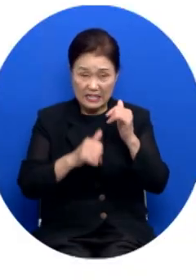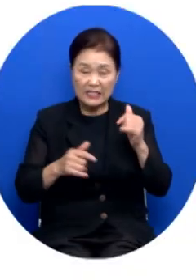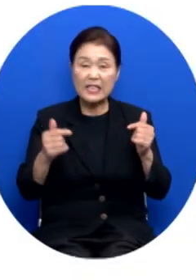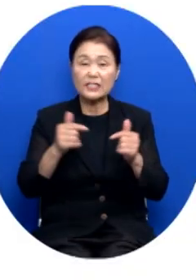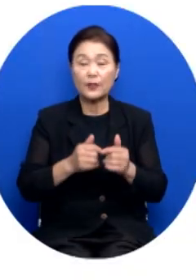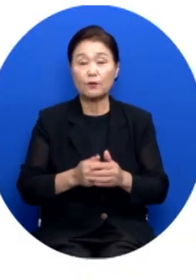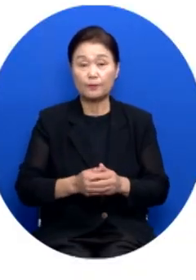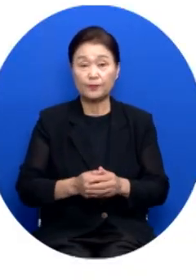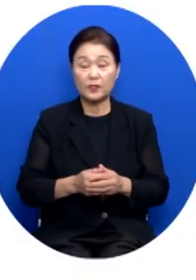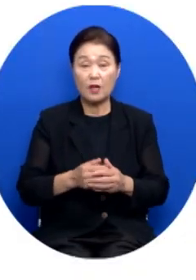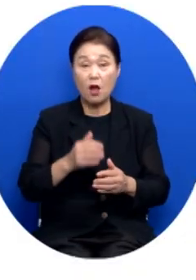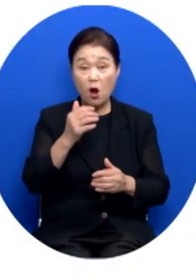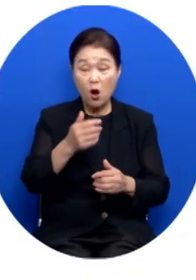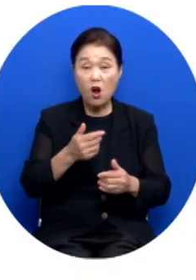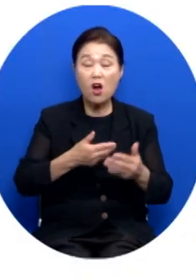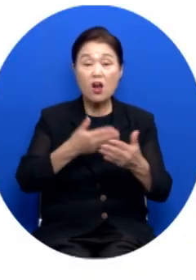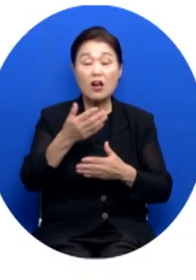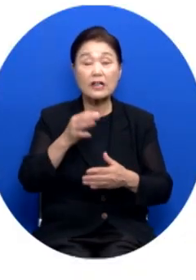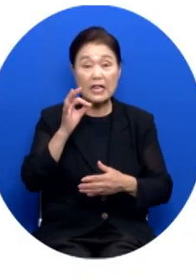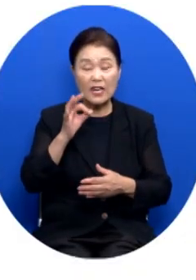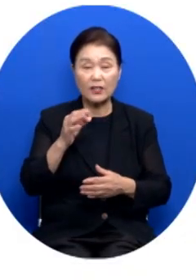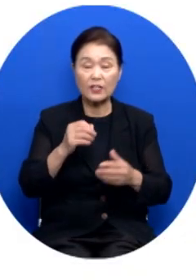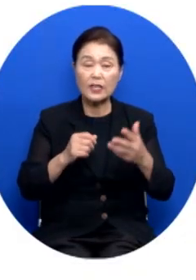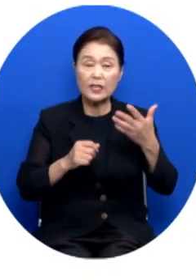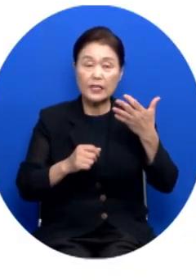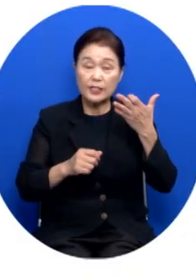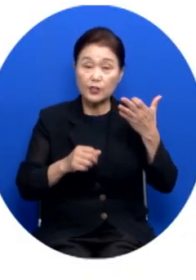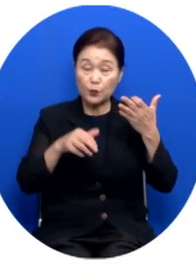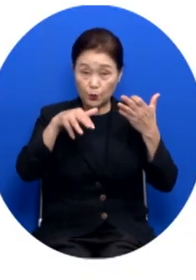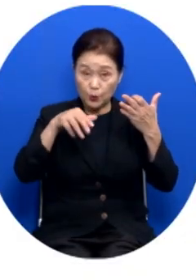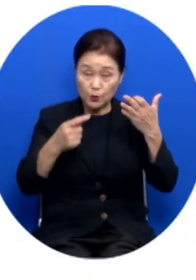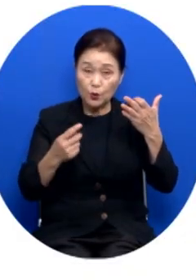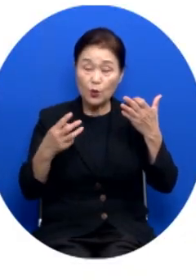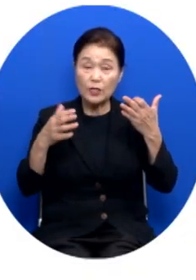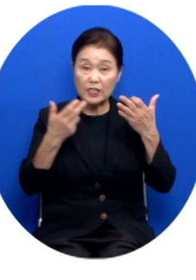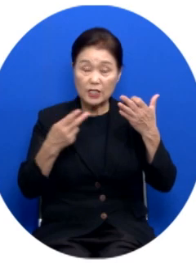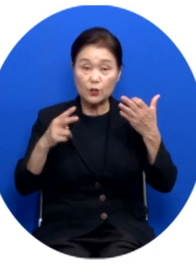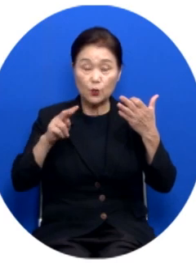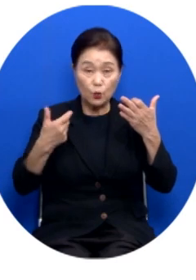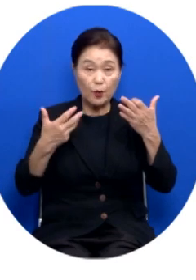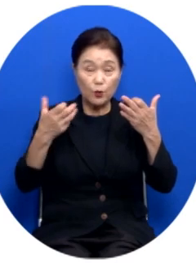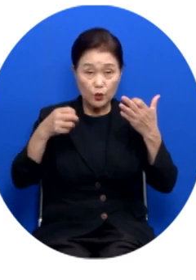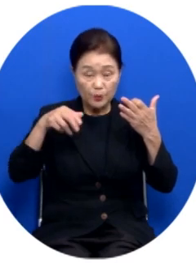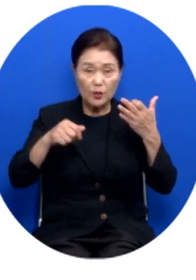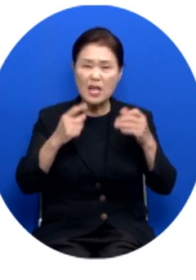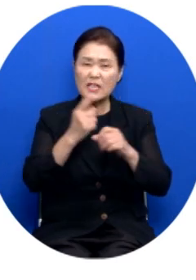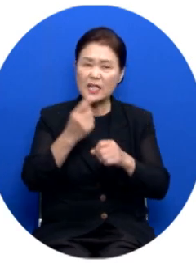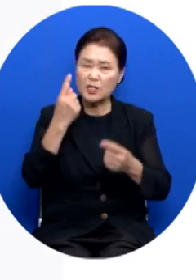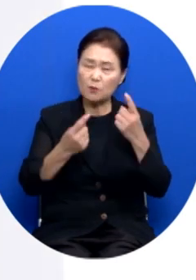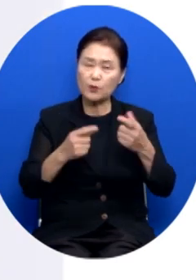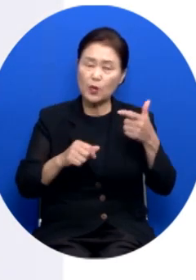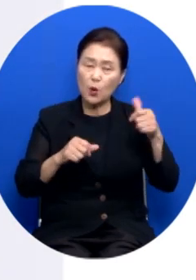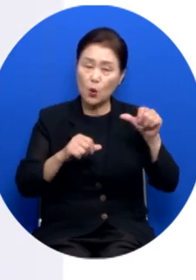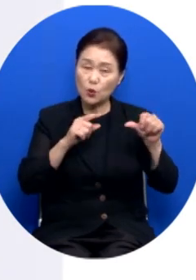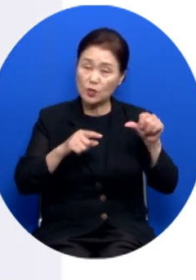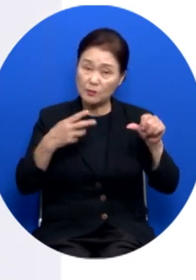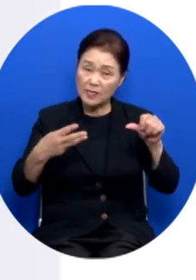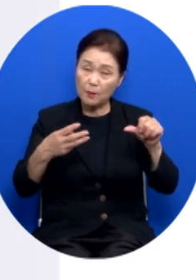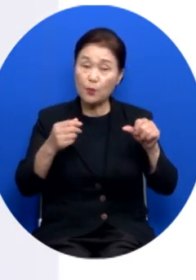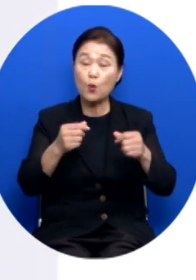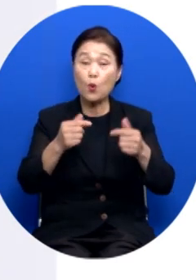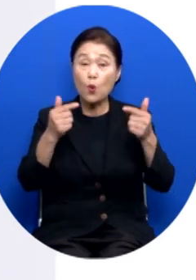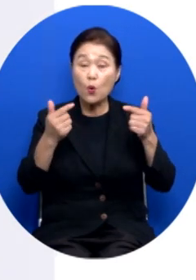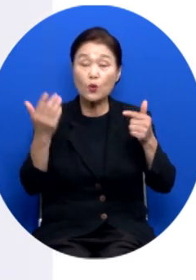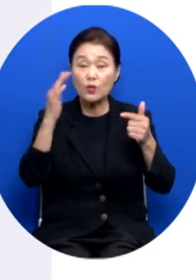통계청에 따르면 7월 온라인 쇼핑 거래액은 19조 9,626억 원으로 지난해보다 5.4% 증가하면서